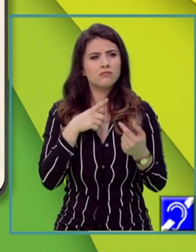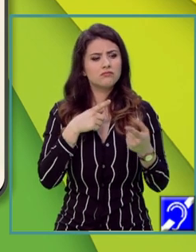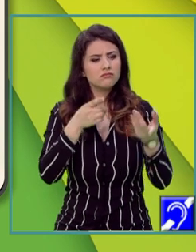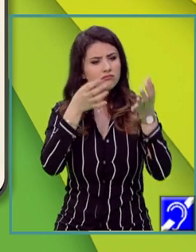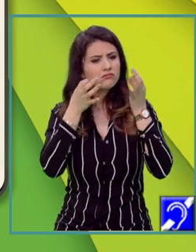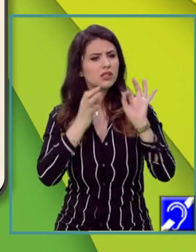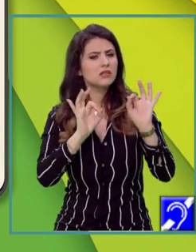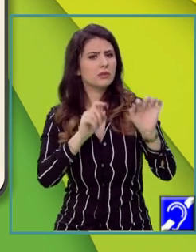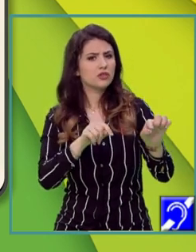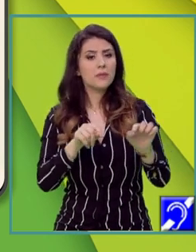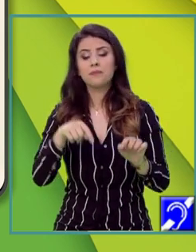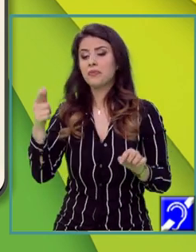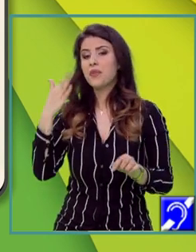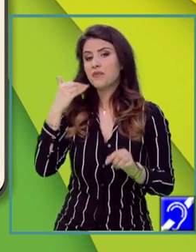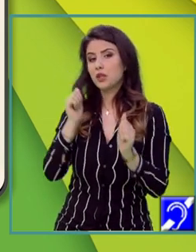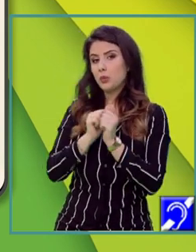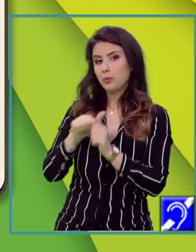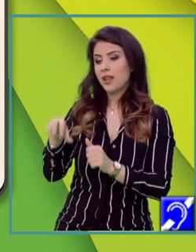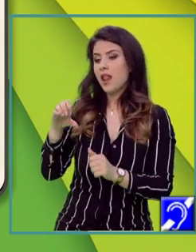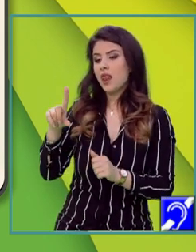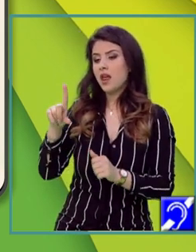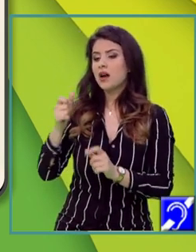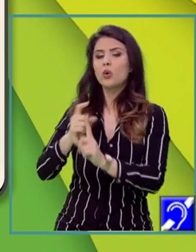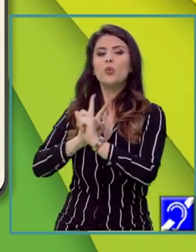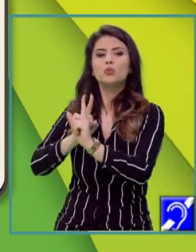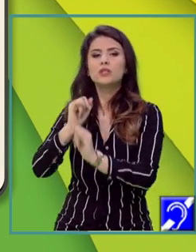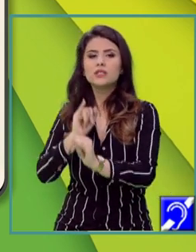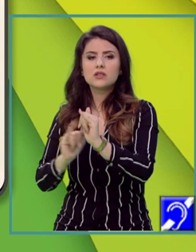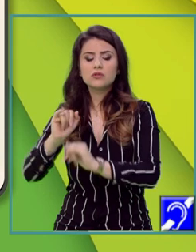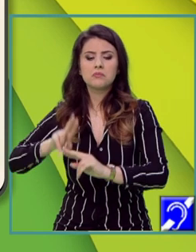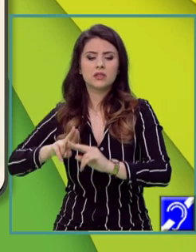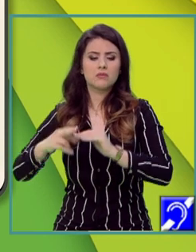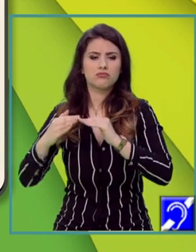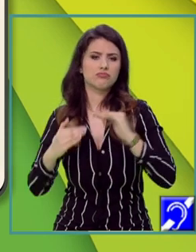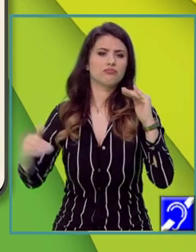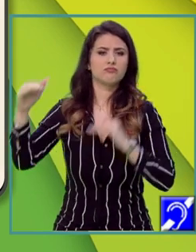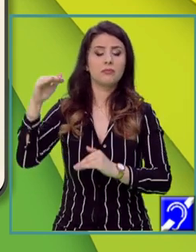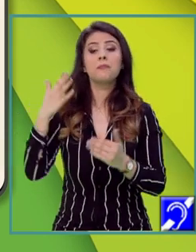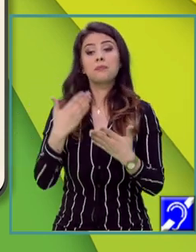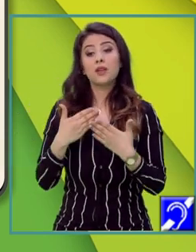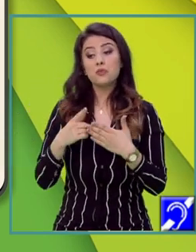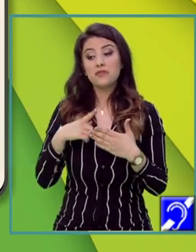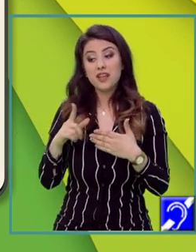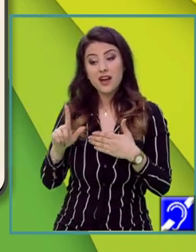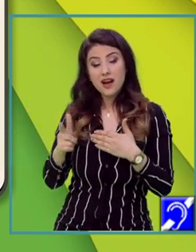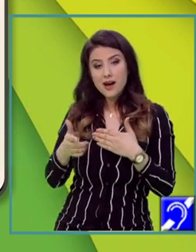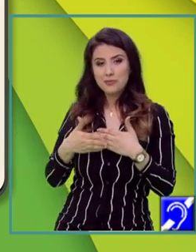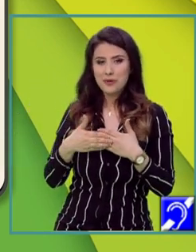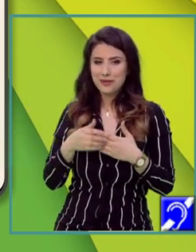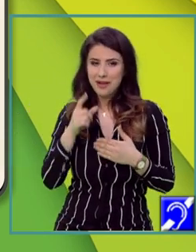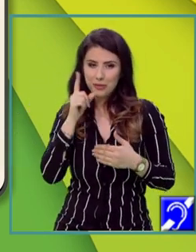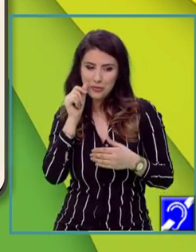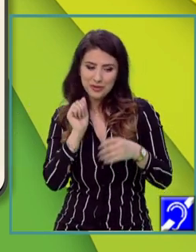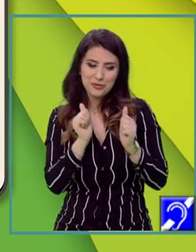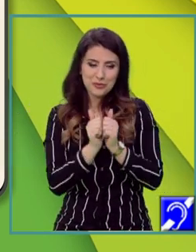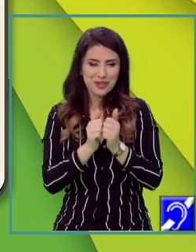era mergem la cursul de Istoria filosofiei și de matematică superioară doar pentru a fi aproape de bărbatul pe care